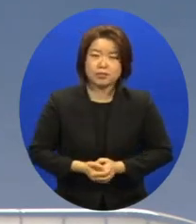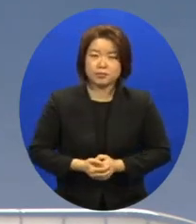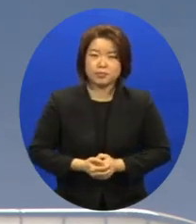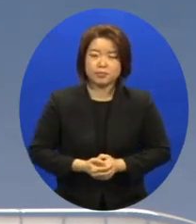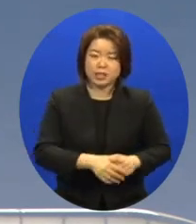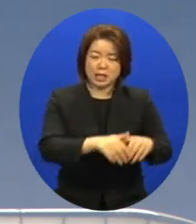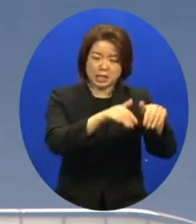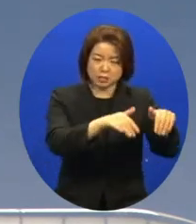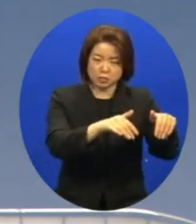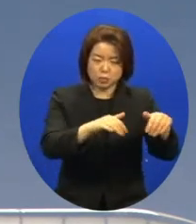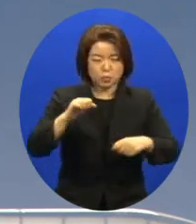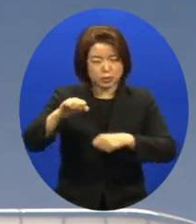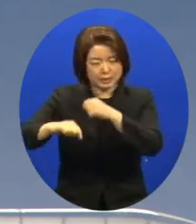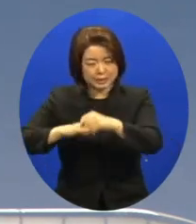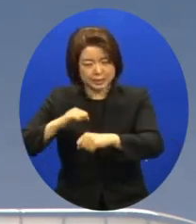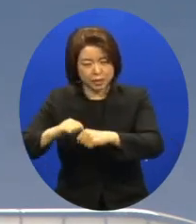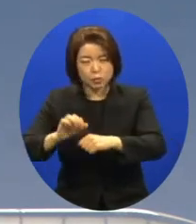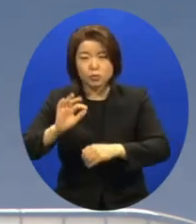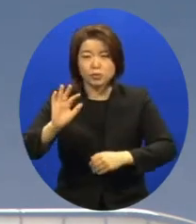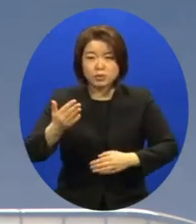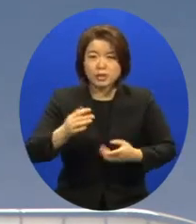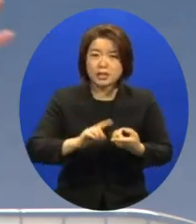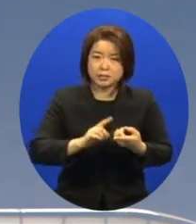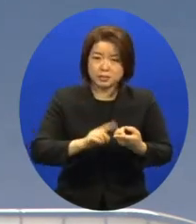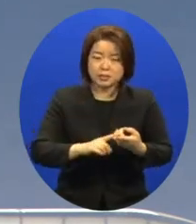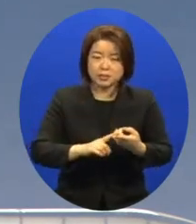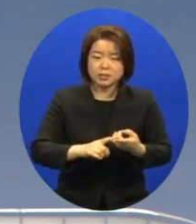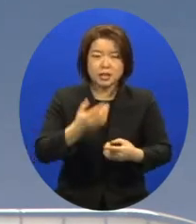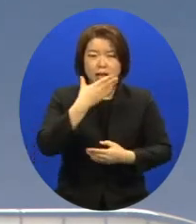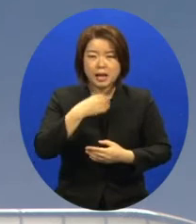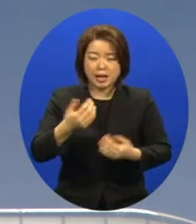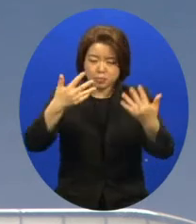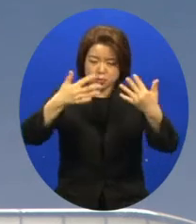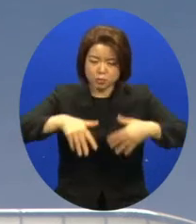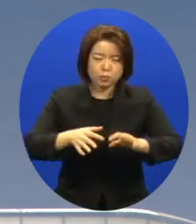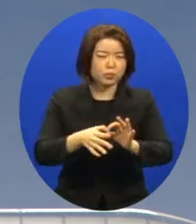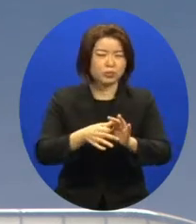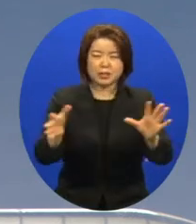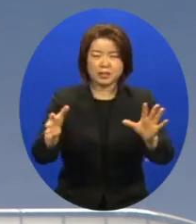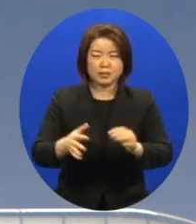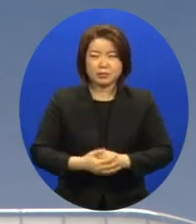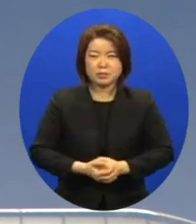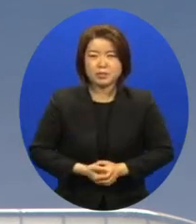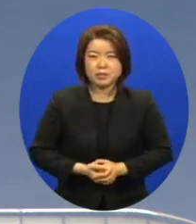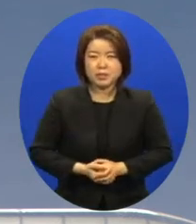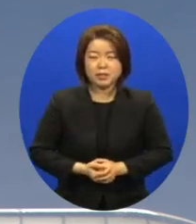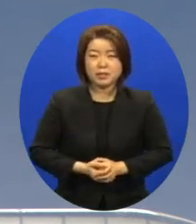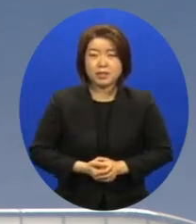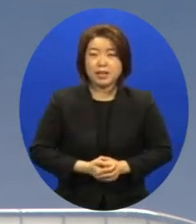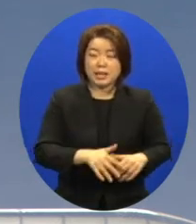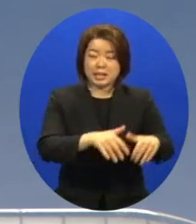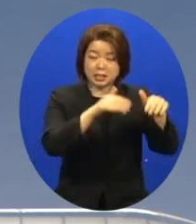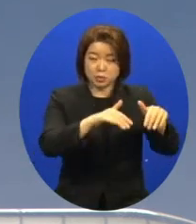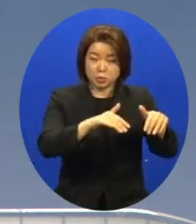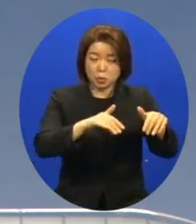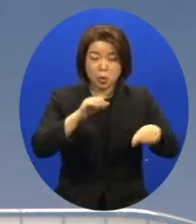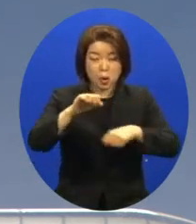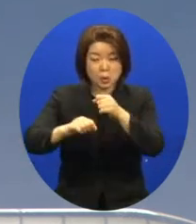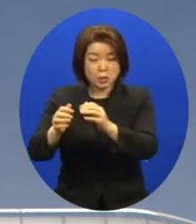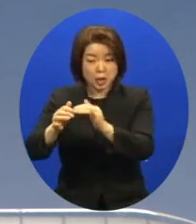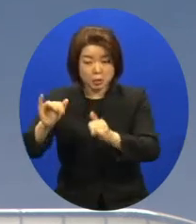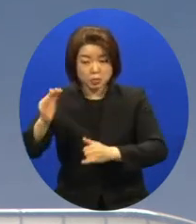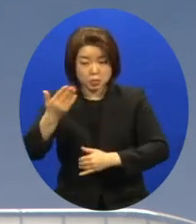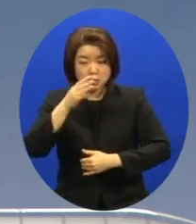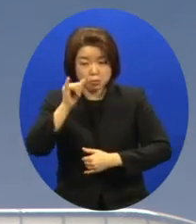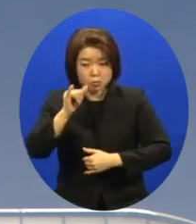종과 자유인이 되는 것은 행복의 조건 과는 상관이 없습니다 종이 자유인이 될 수 있다면 해야